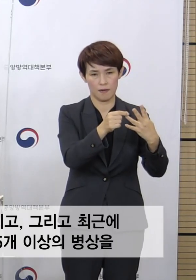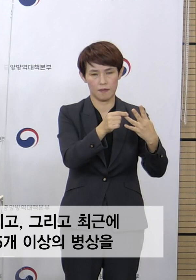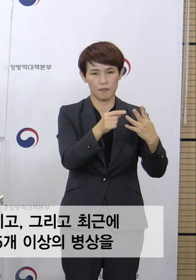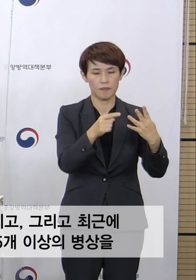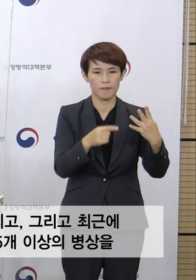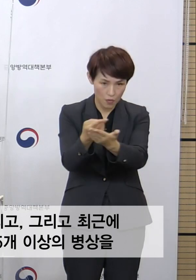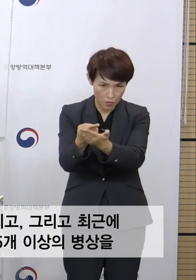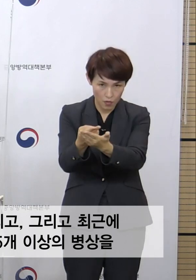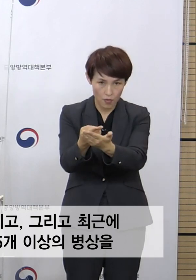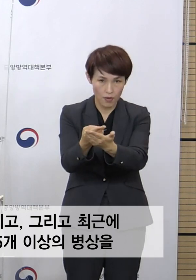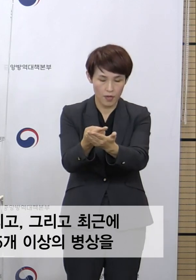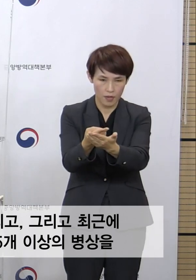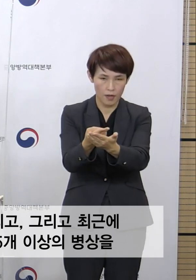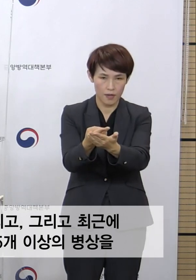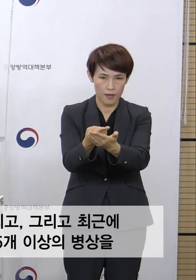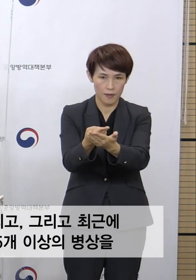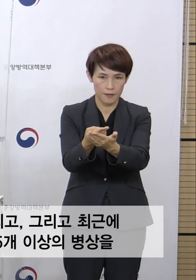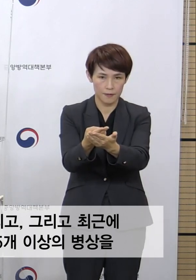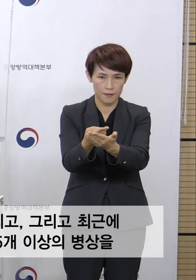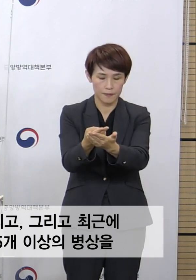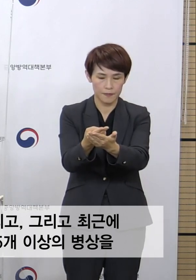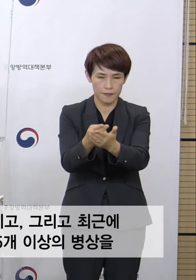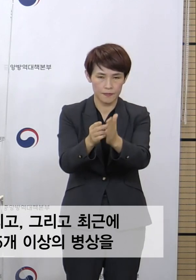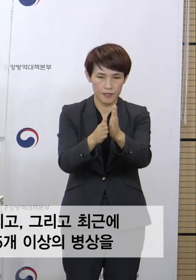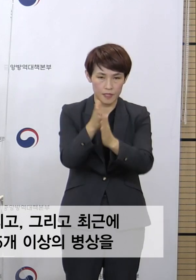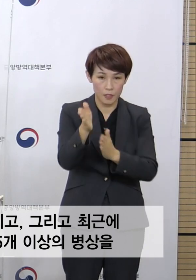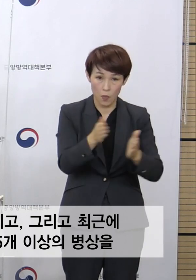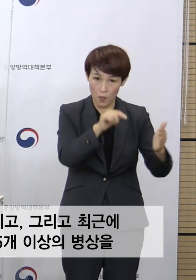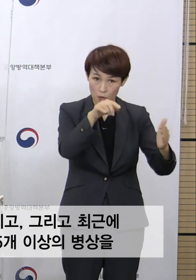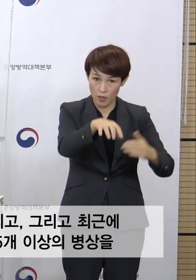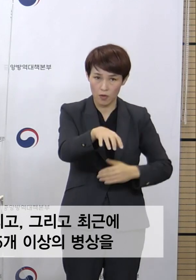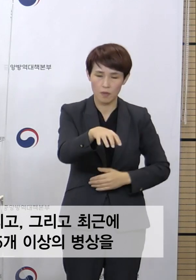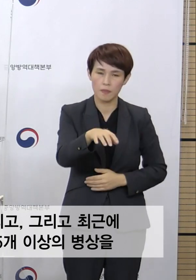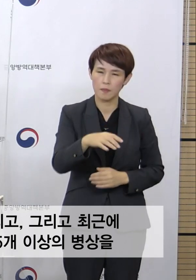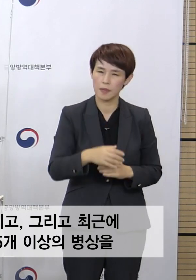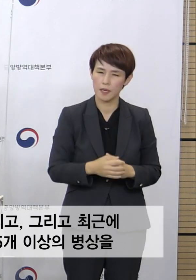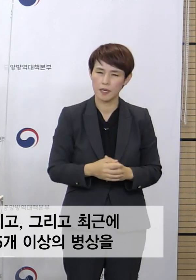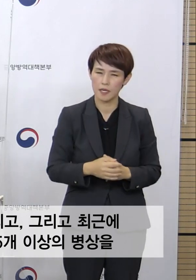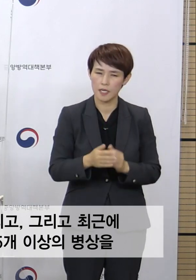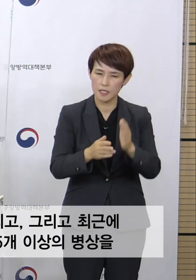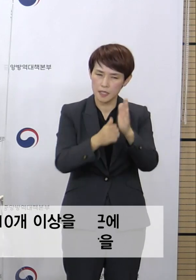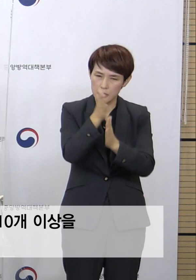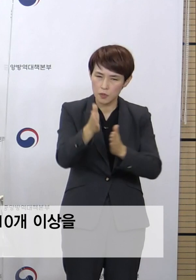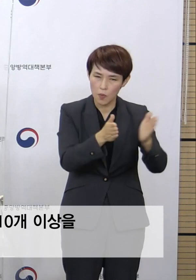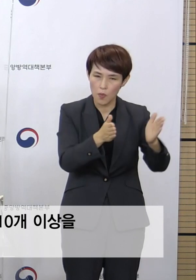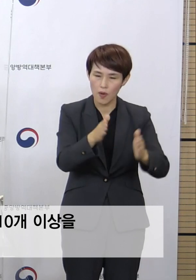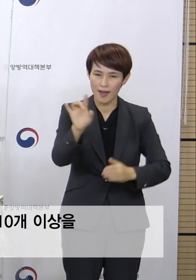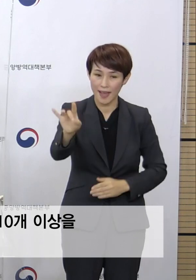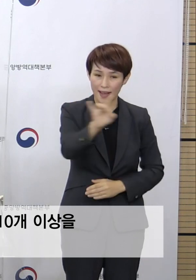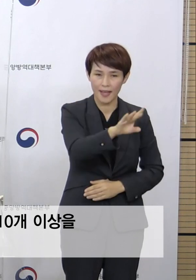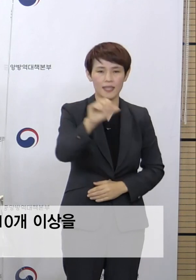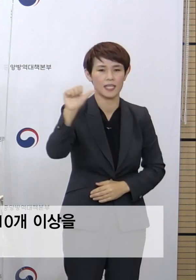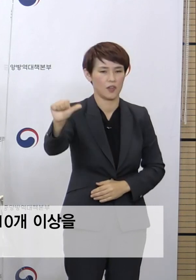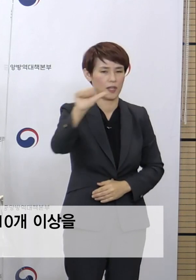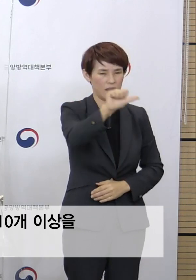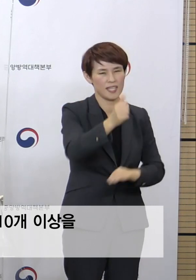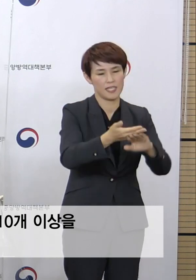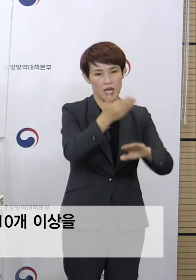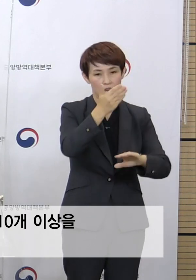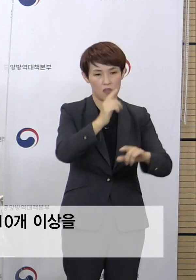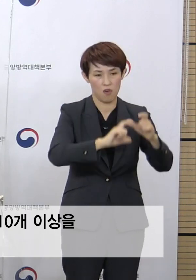발생이 늘어나면서 그 시도별로 기본적으로는 5개 이상의 병상을 지정하도록 했고, 좀더